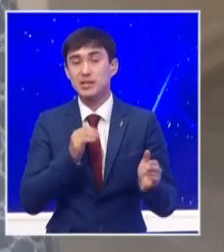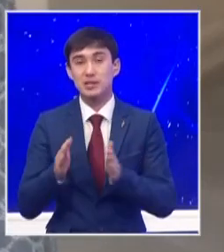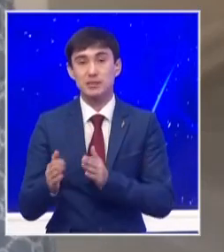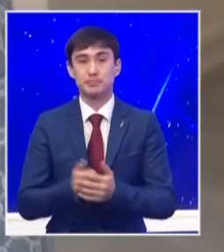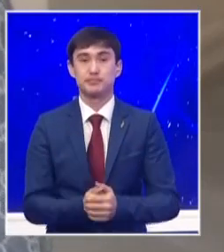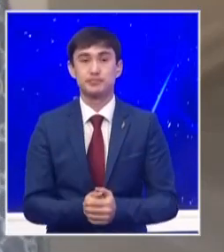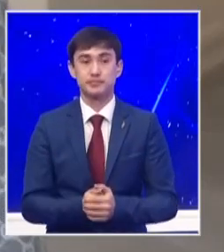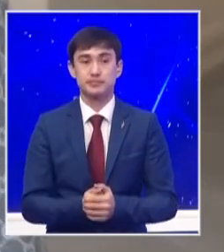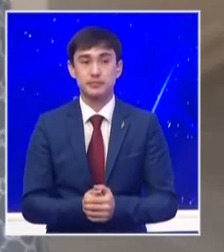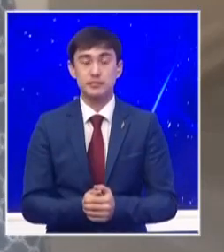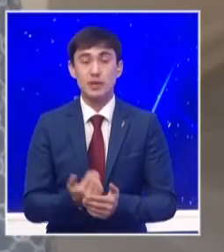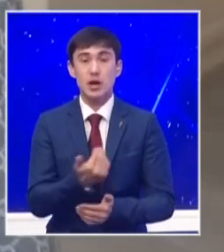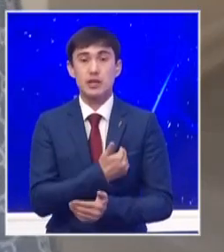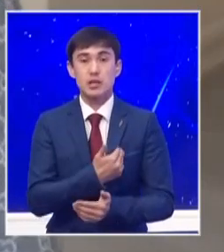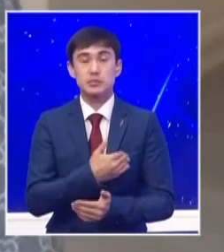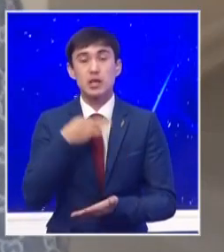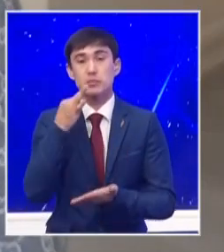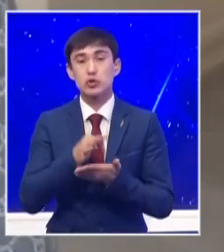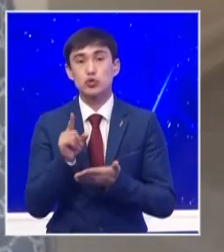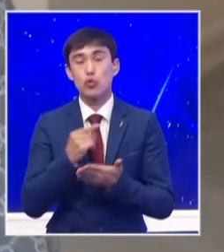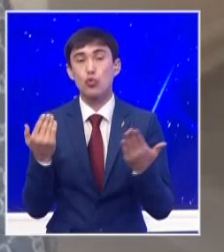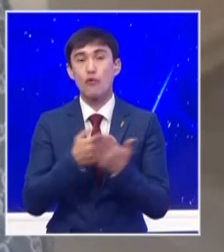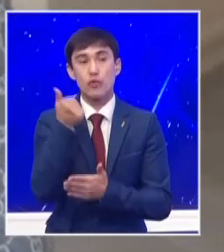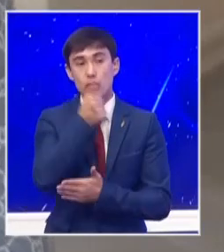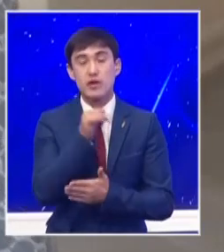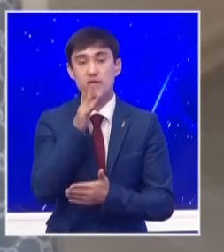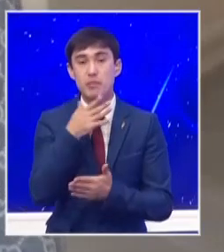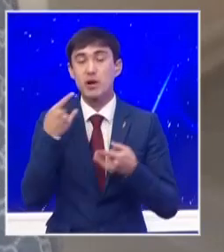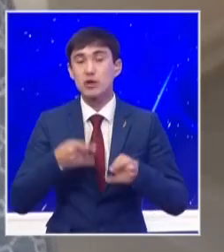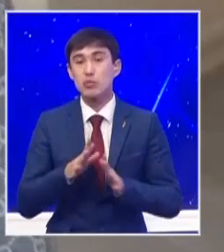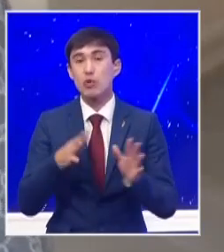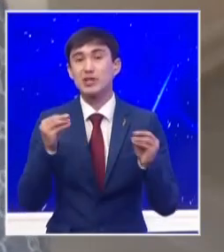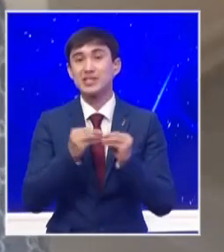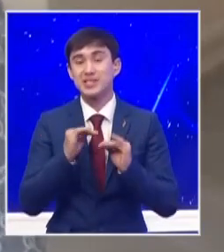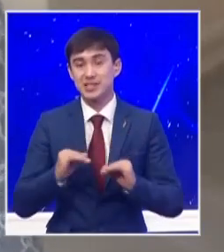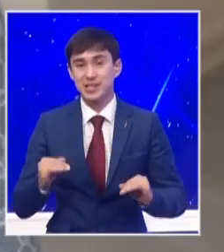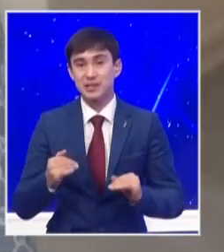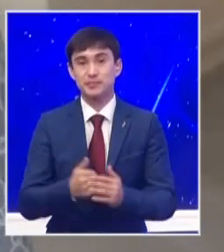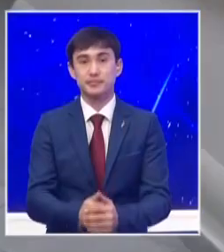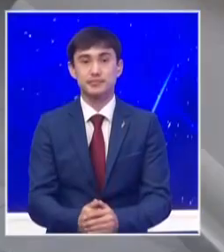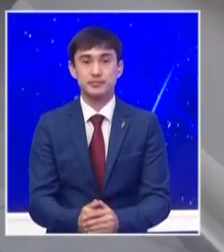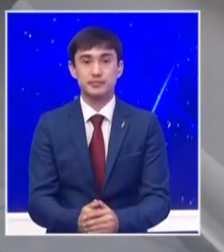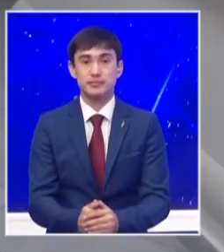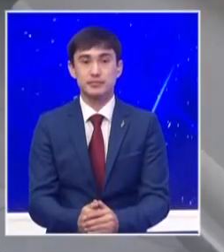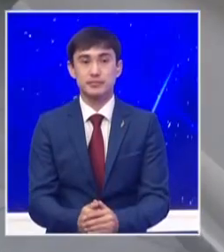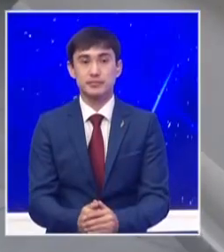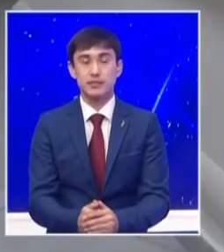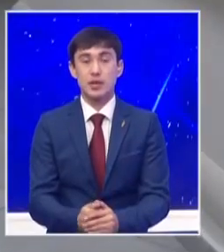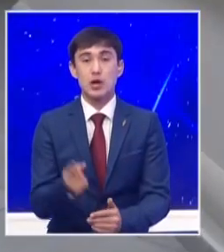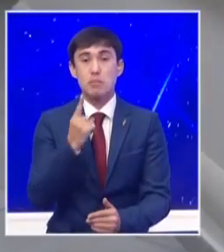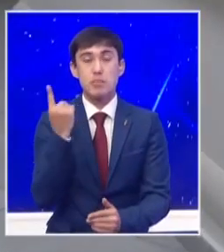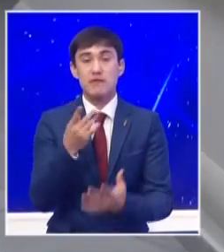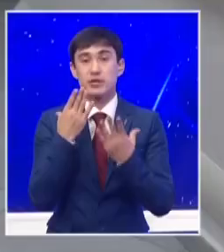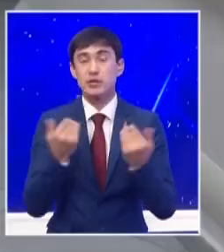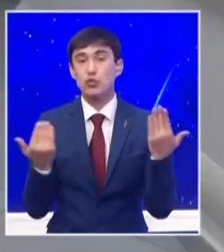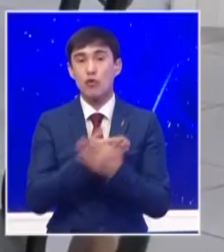стандартам и хотелось бы отметить то что в новогоднее время родилось более десяти детей у нас отметим что в первые